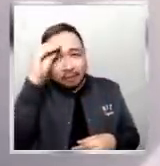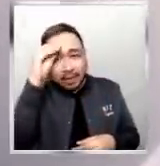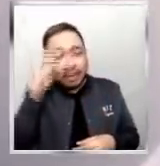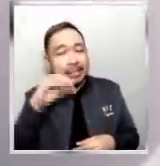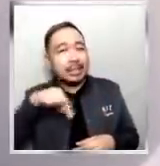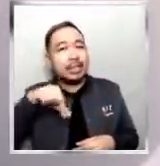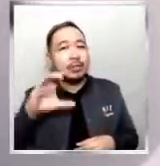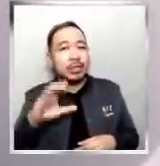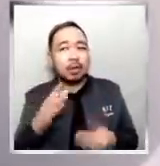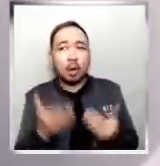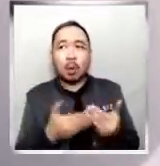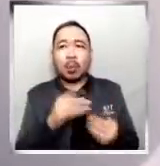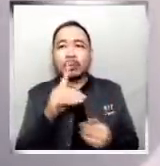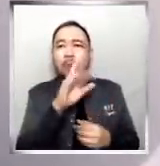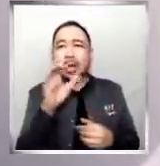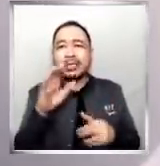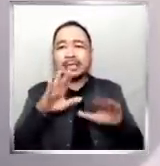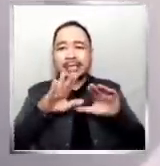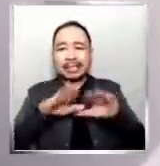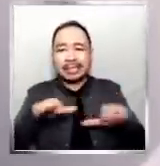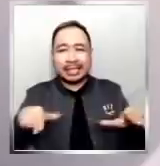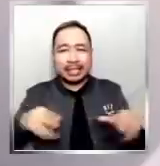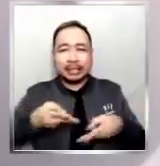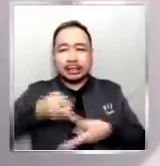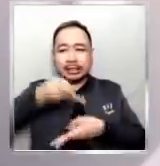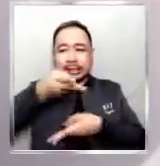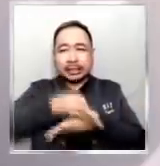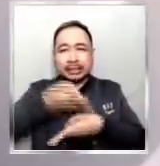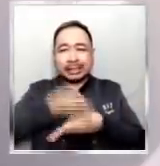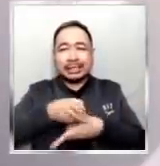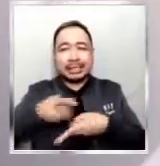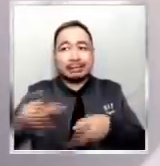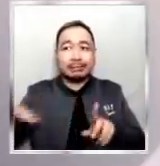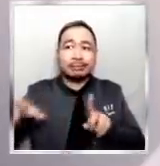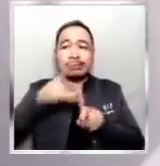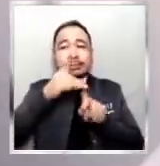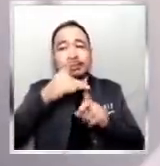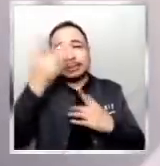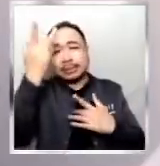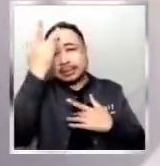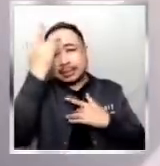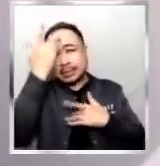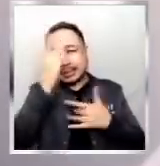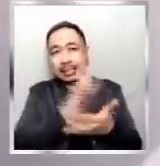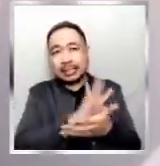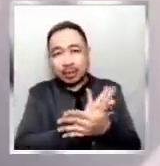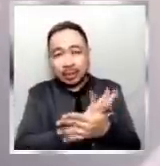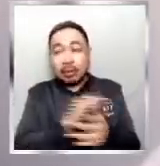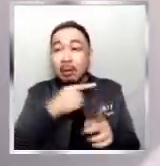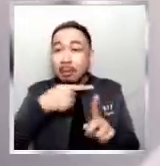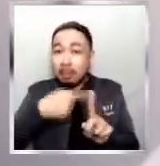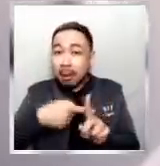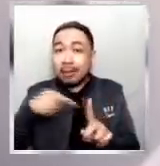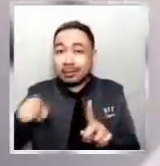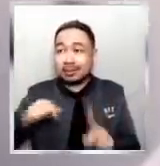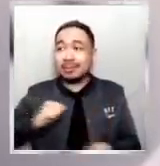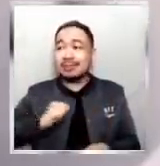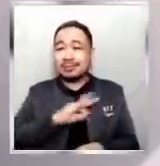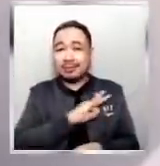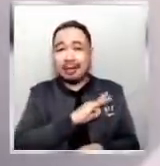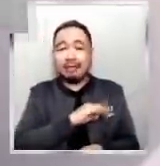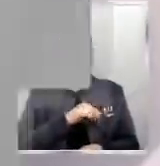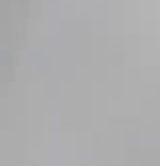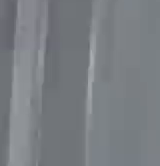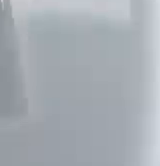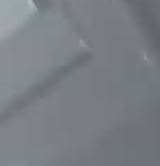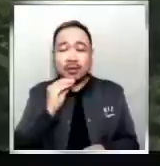bata na inaalagaan sa pasilidad ang nagpositibo bukod pa sa staff ng ampunan. Nakatutok si Emil